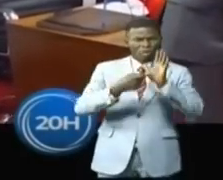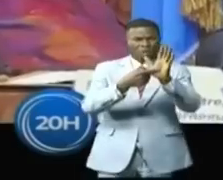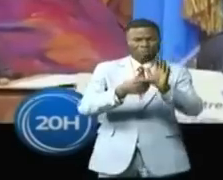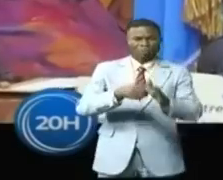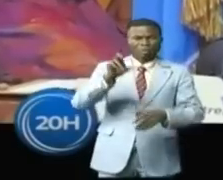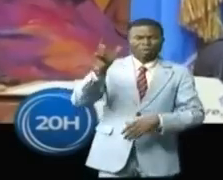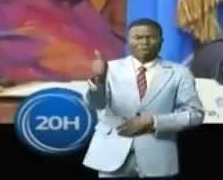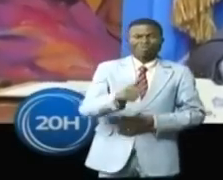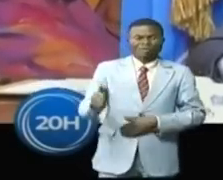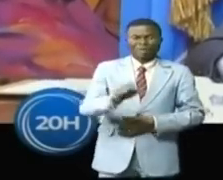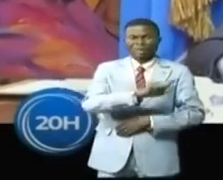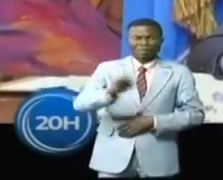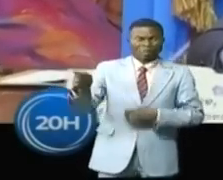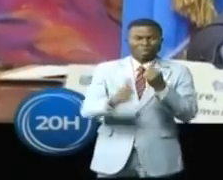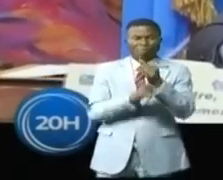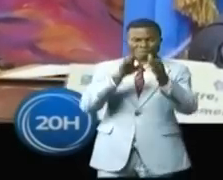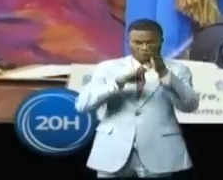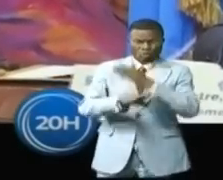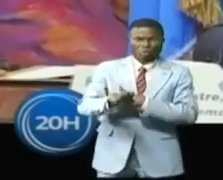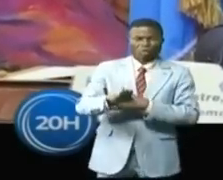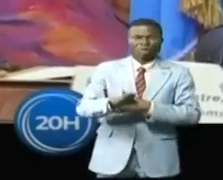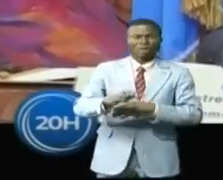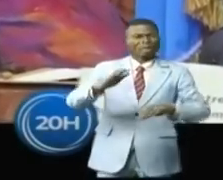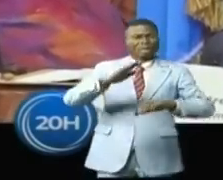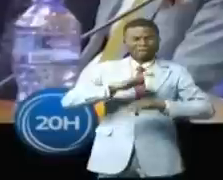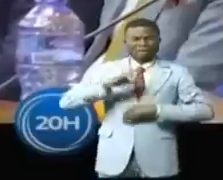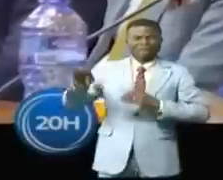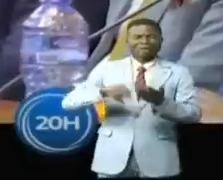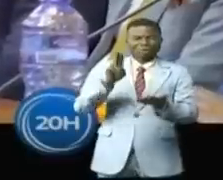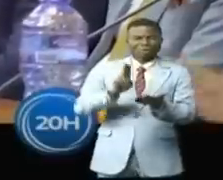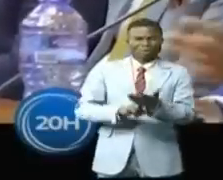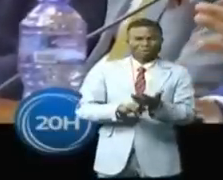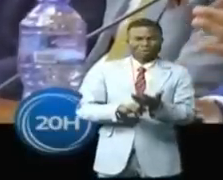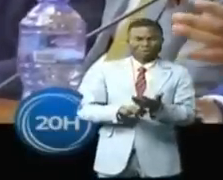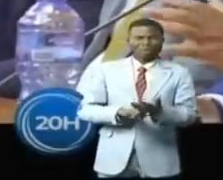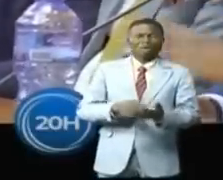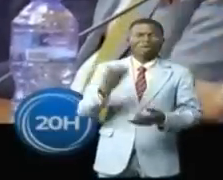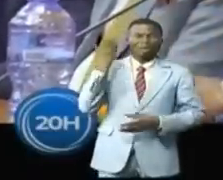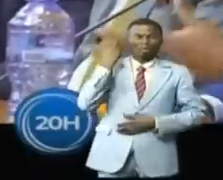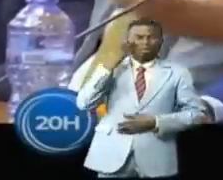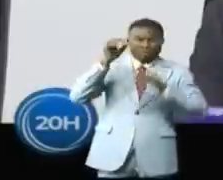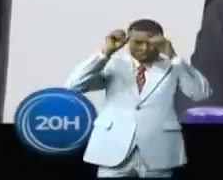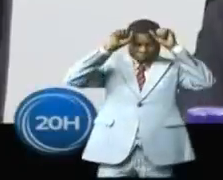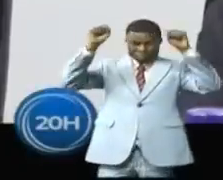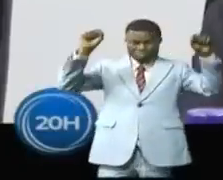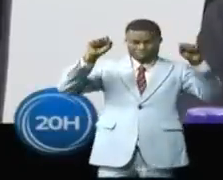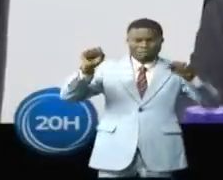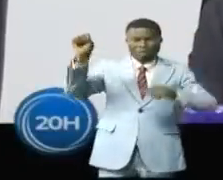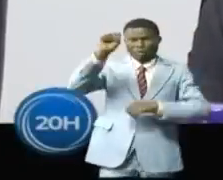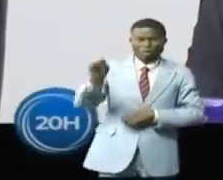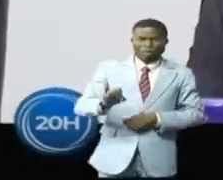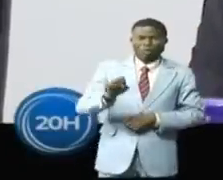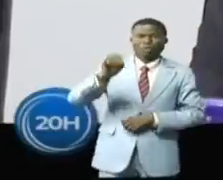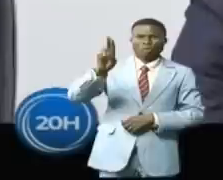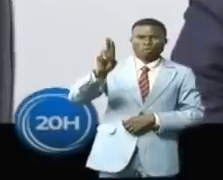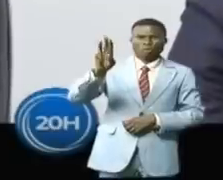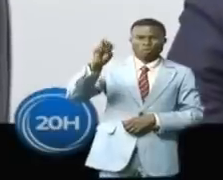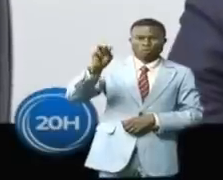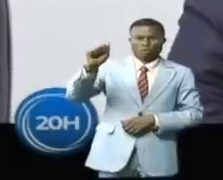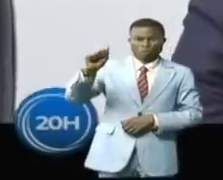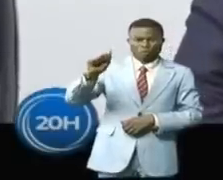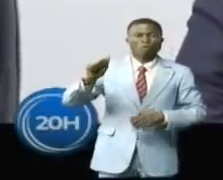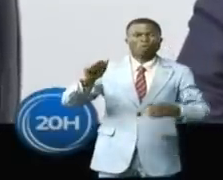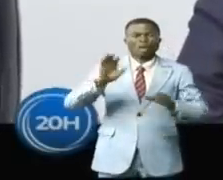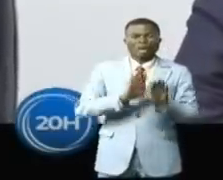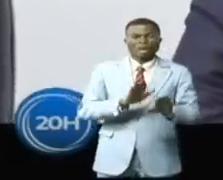21 000 m². Satisfait de cette signature, Salim Bora, président de Souma Entreprise, dit n'attendre que